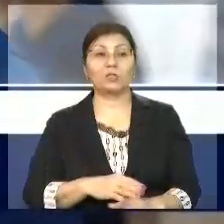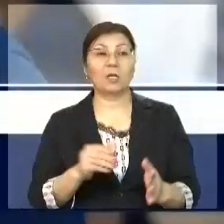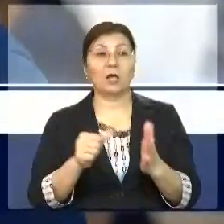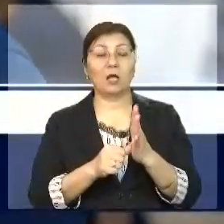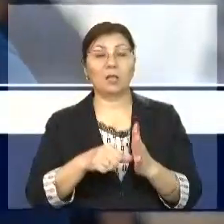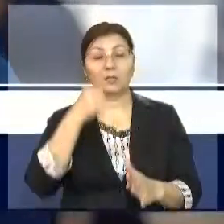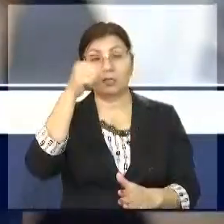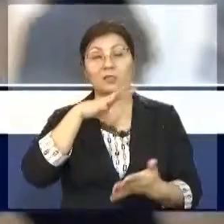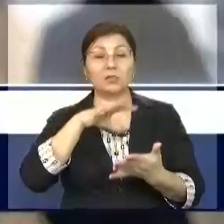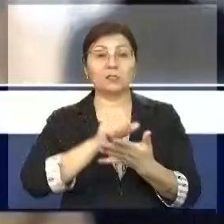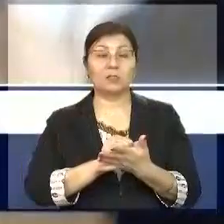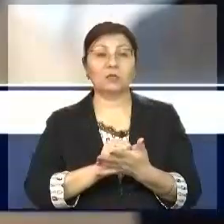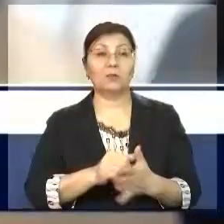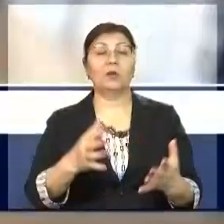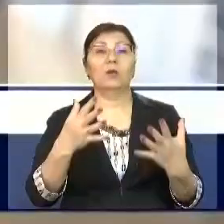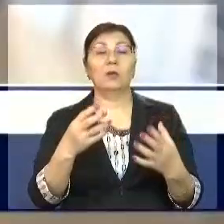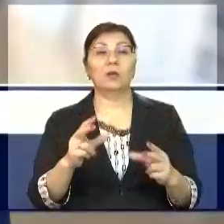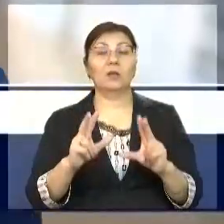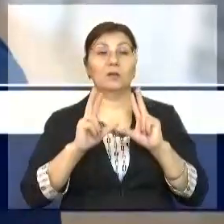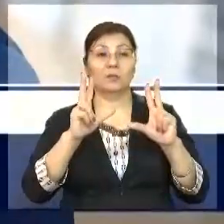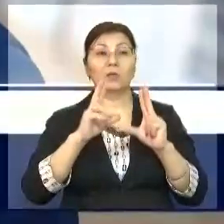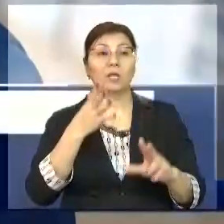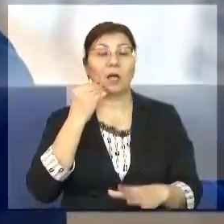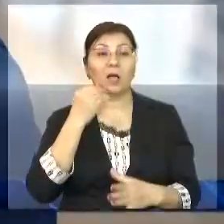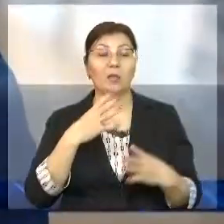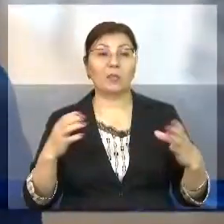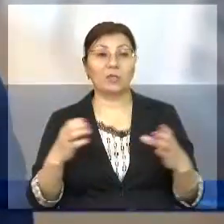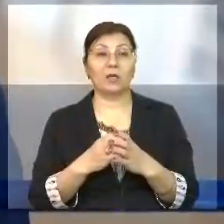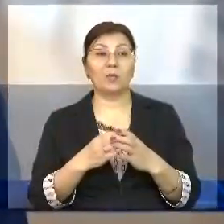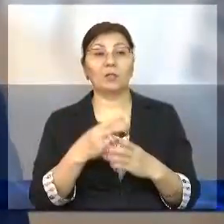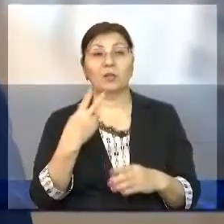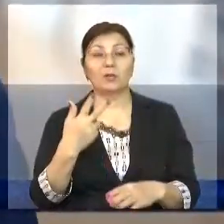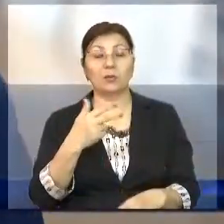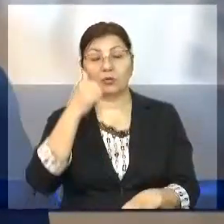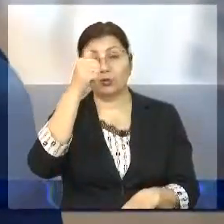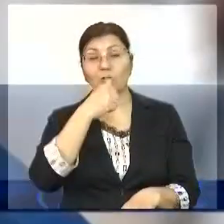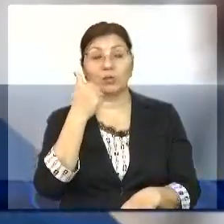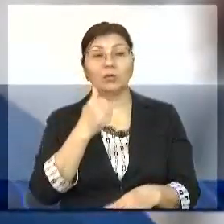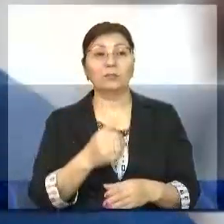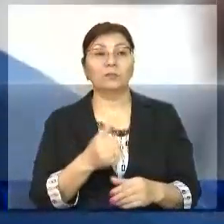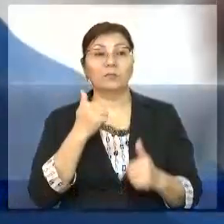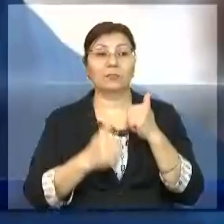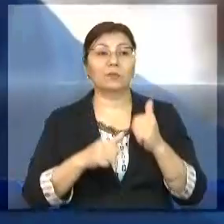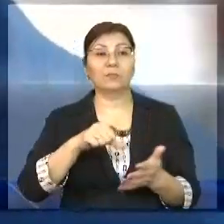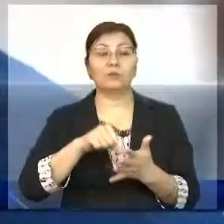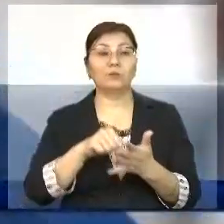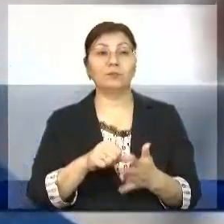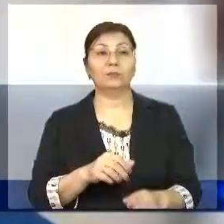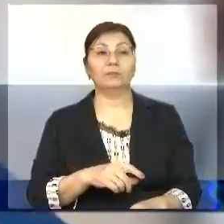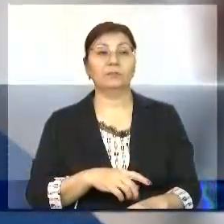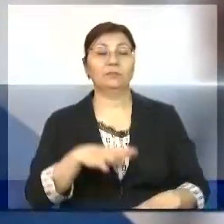6 жыл болды. Мен Алматы құрамасынан 3 жыл болды, атынан ойнап жатқаныма жақсы дайындықпен келдік.